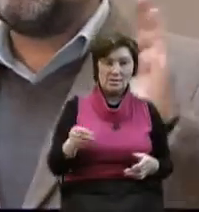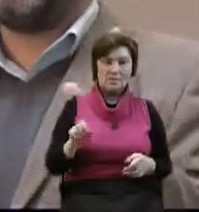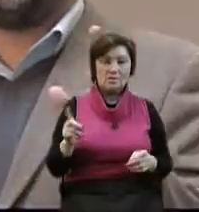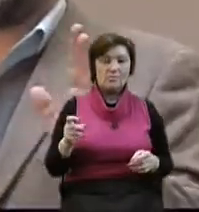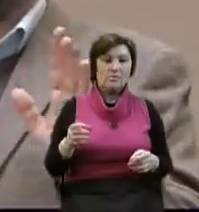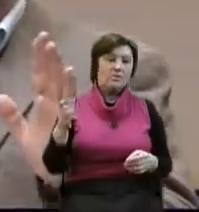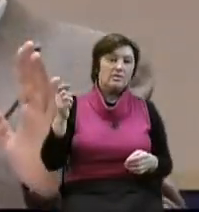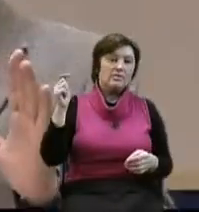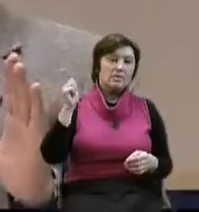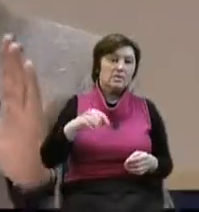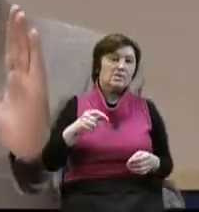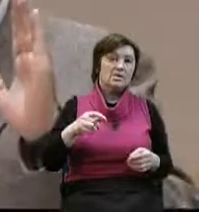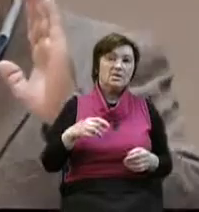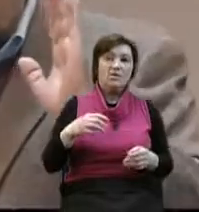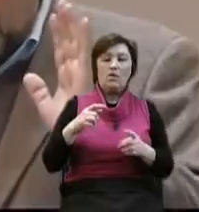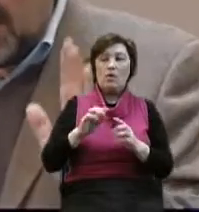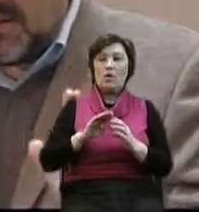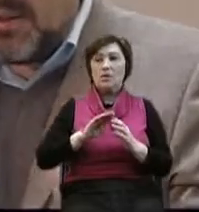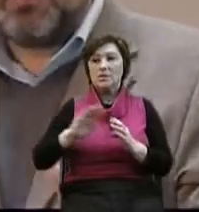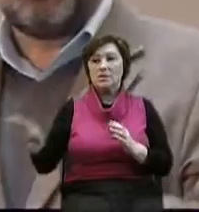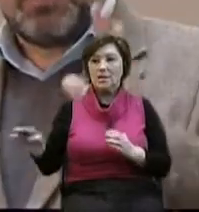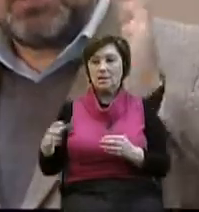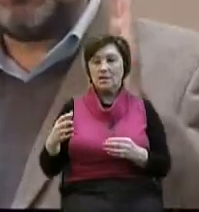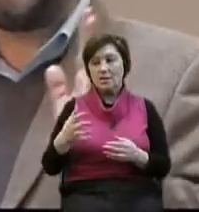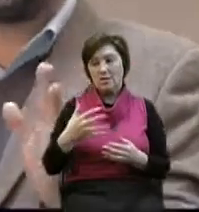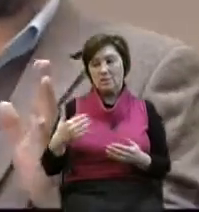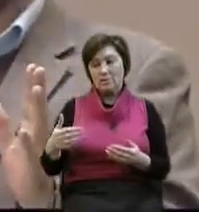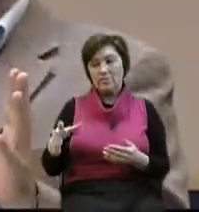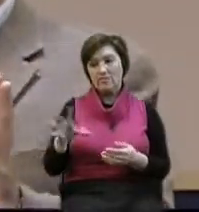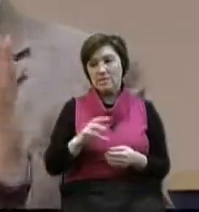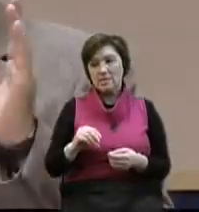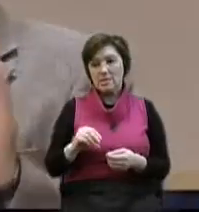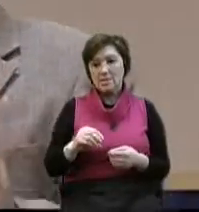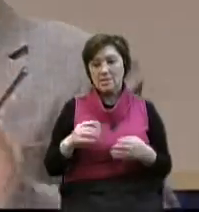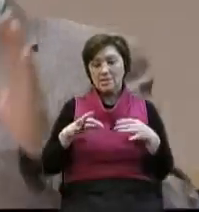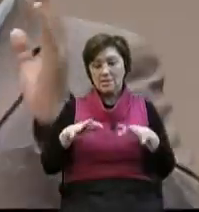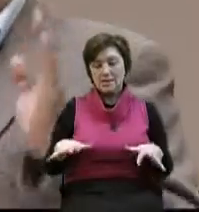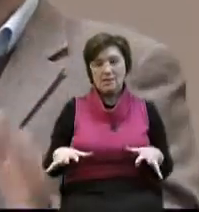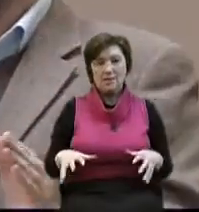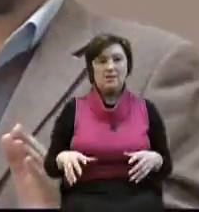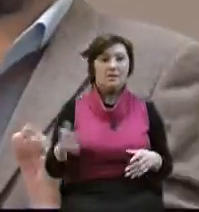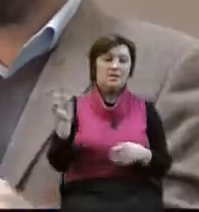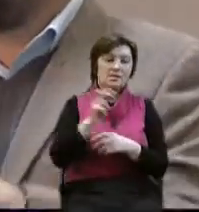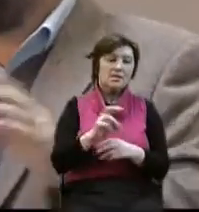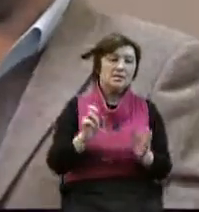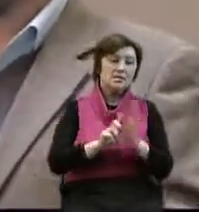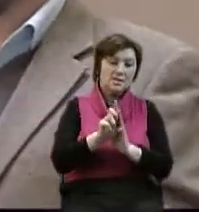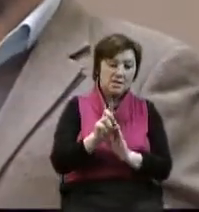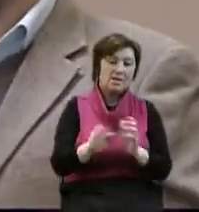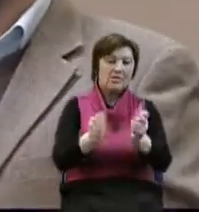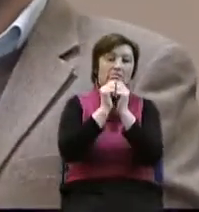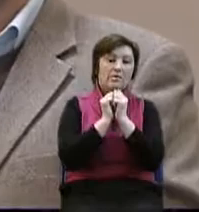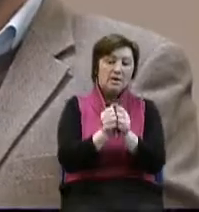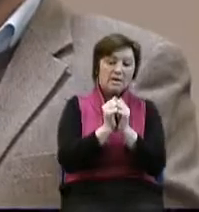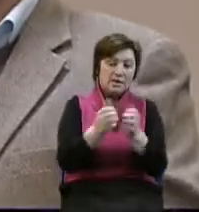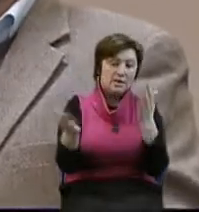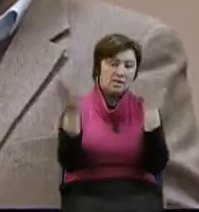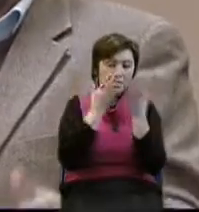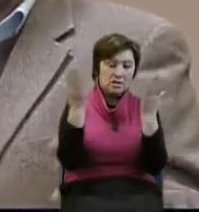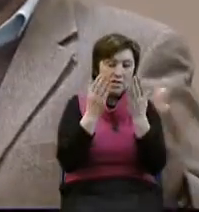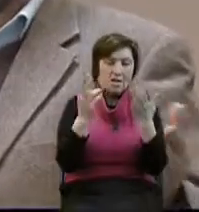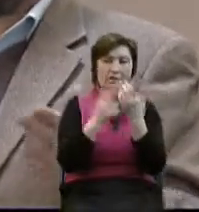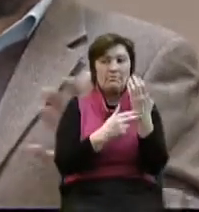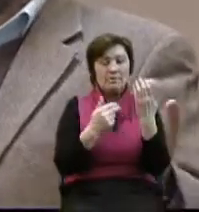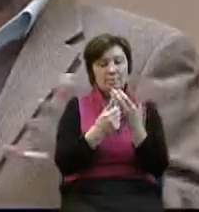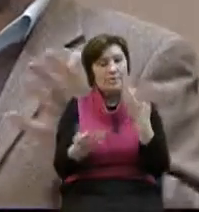воскресенье отделили от всех остальных дел, приходили в церковь, молились, читали Библию, общались в семье,